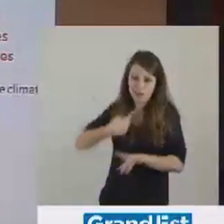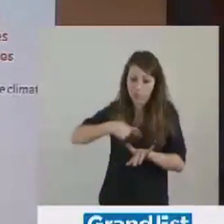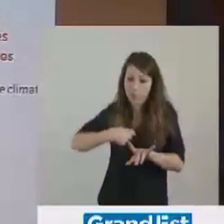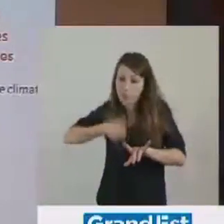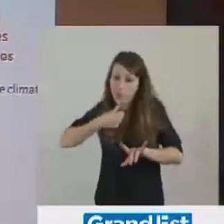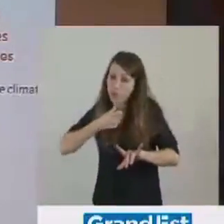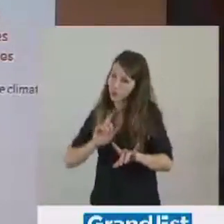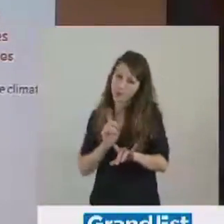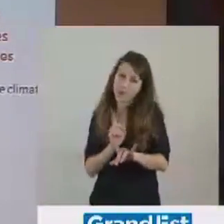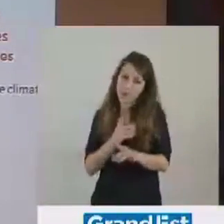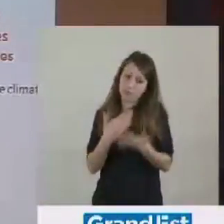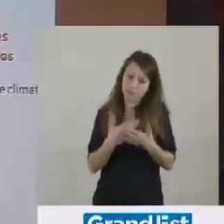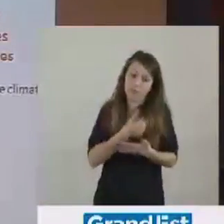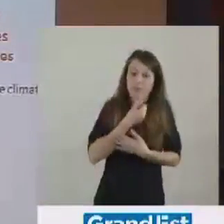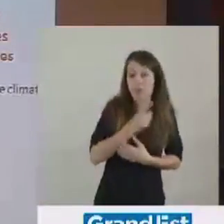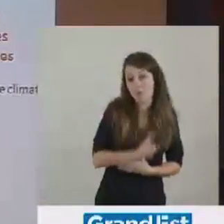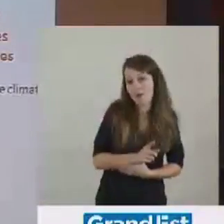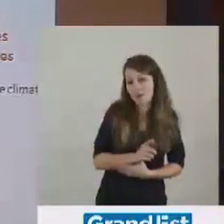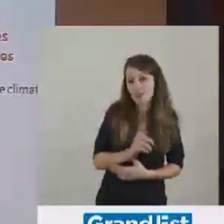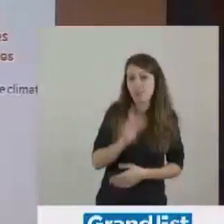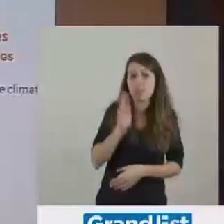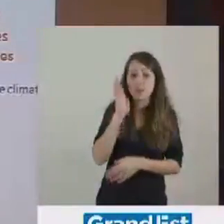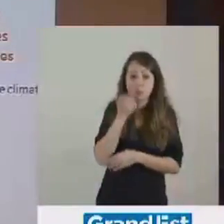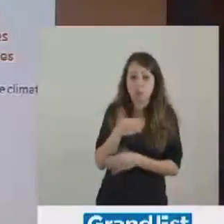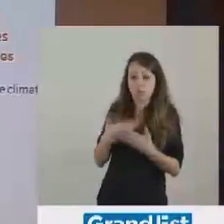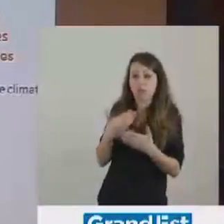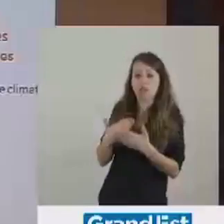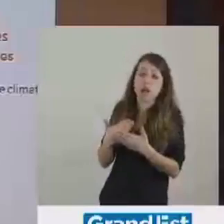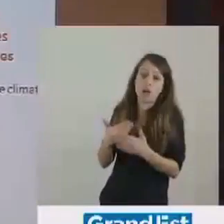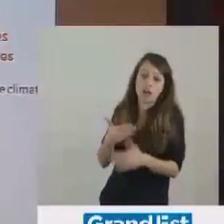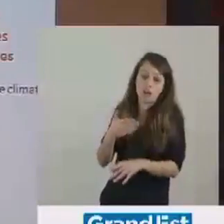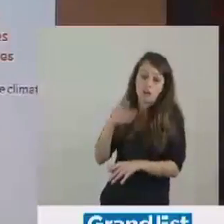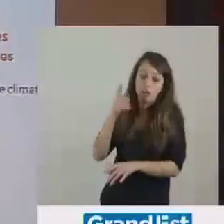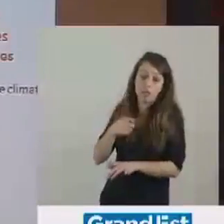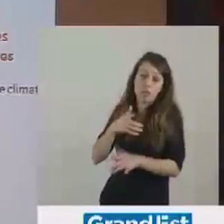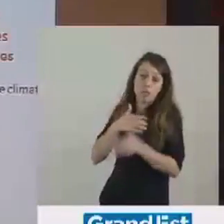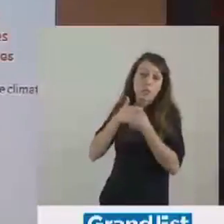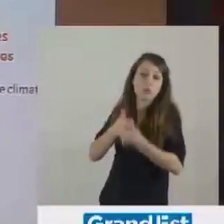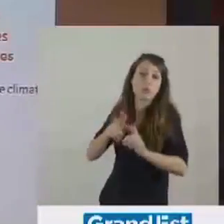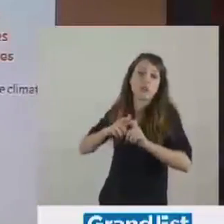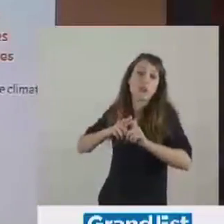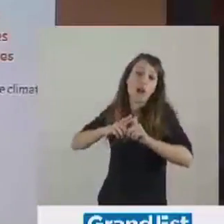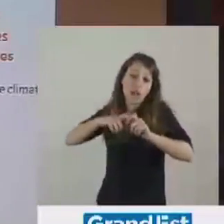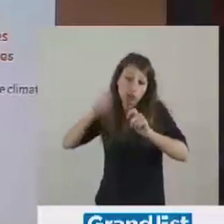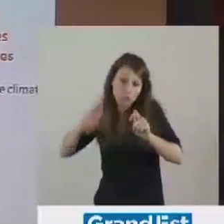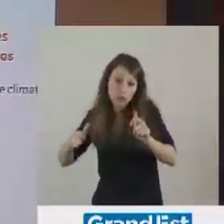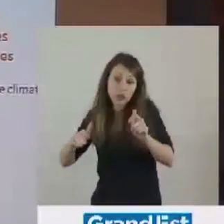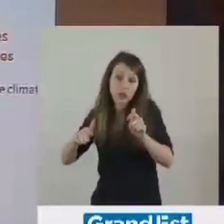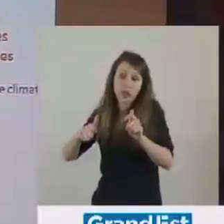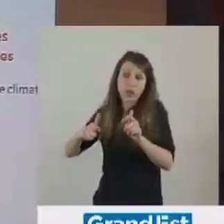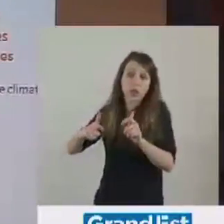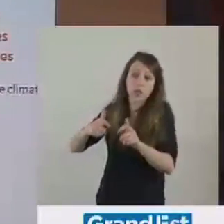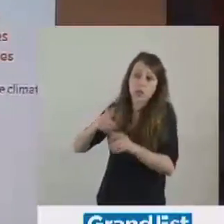évidemment, et à savoir, c'est le résidentiel et le tertiaire, mais aussi l'industrie et les transports qui sont le plus